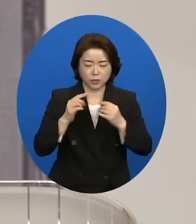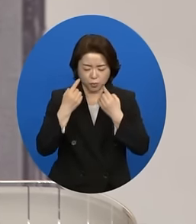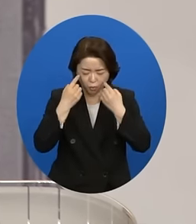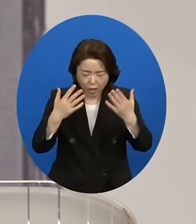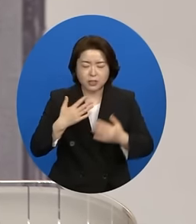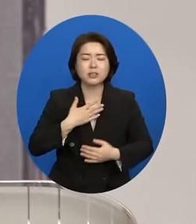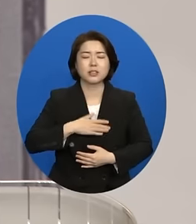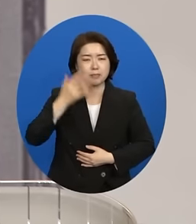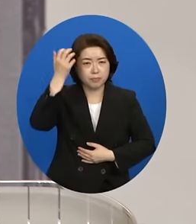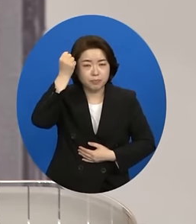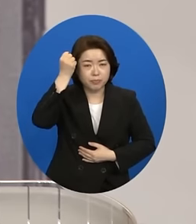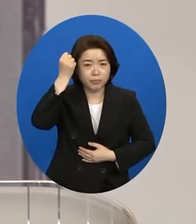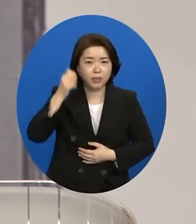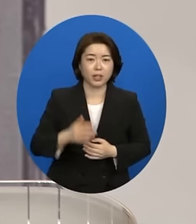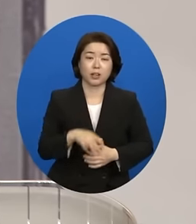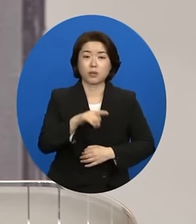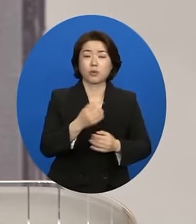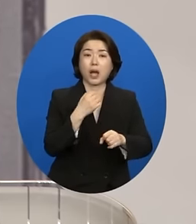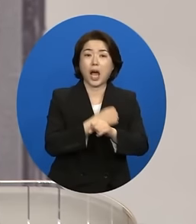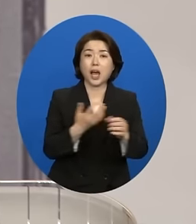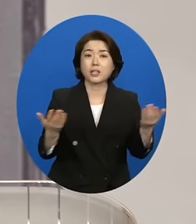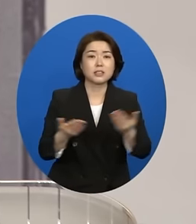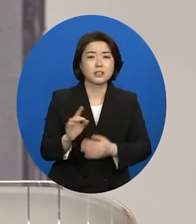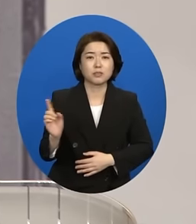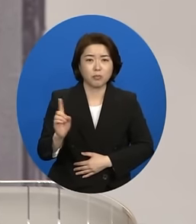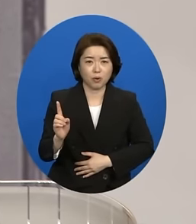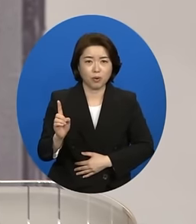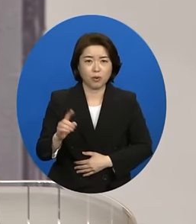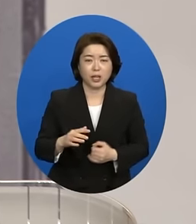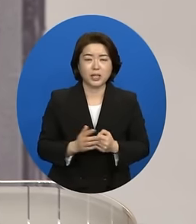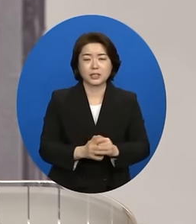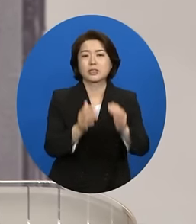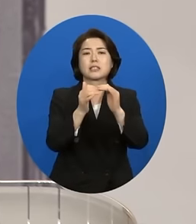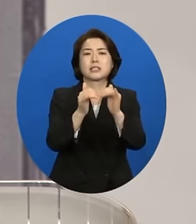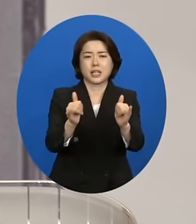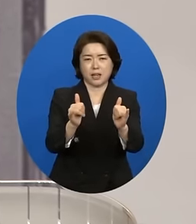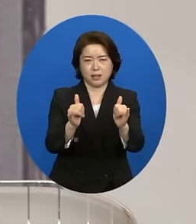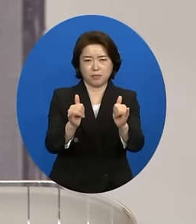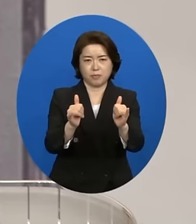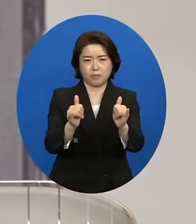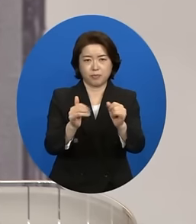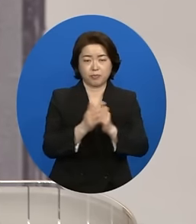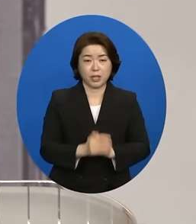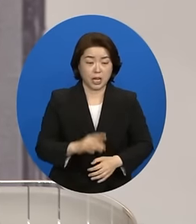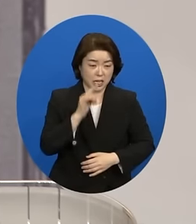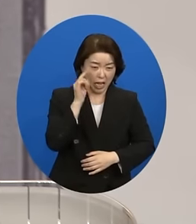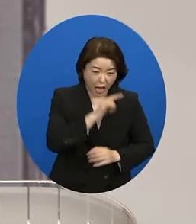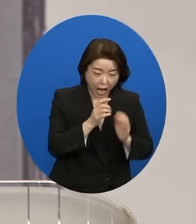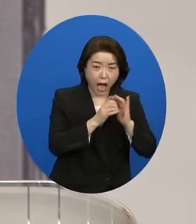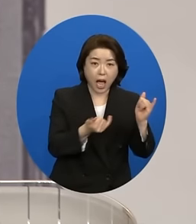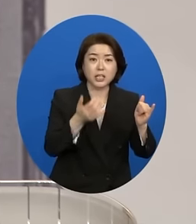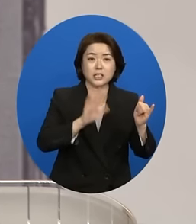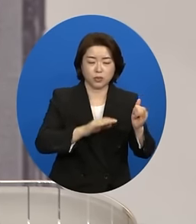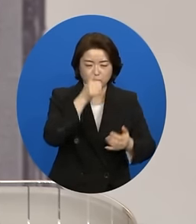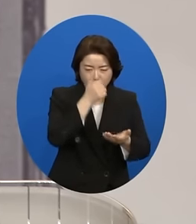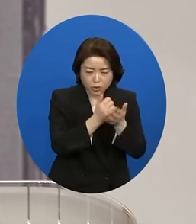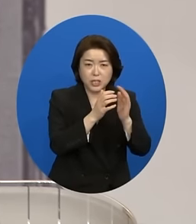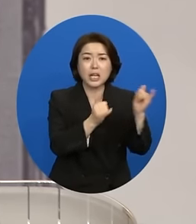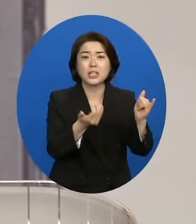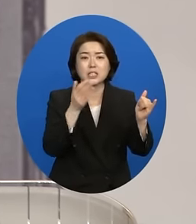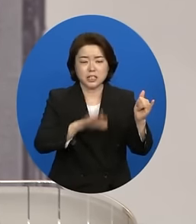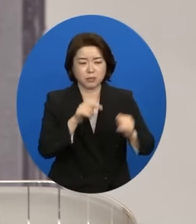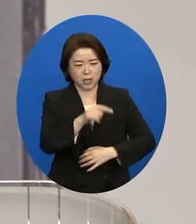있었거든요. 그래서 그가 한 일이 무엇이냐? 첫 번째, 바로 그 사람을 비록 악인이라 할지라도 죄인이라 할지라도 그